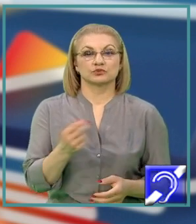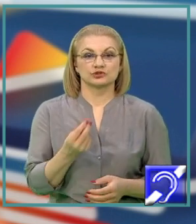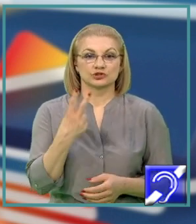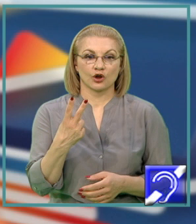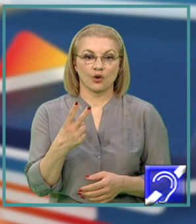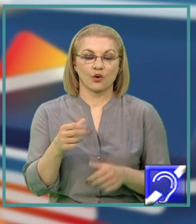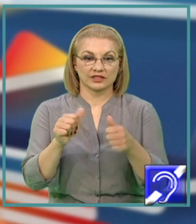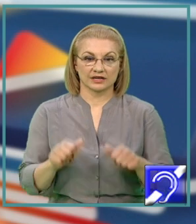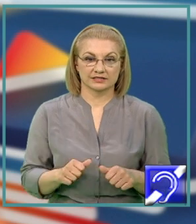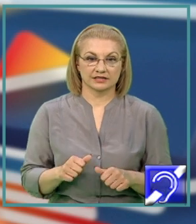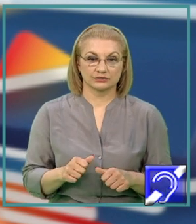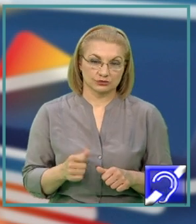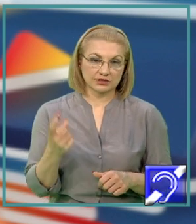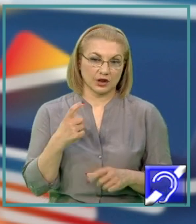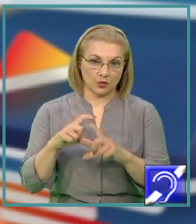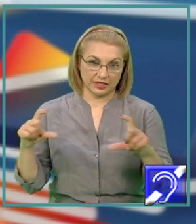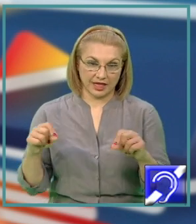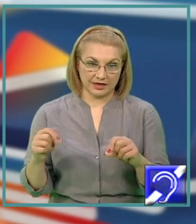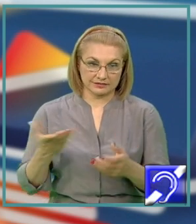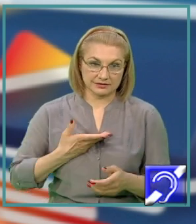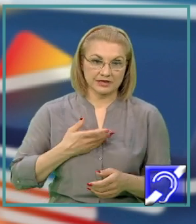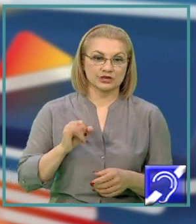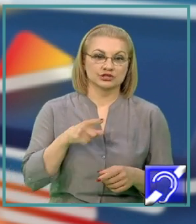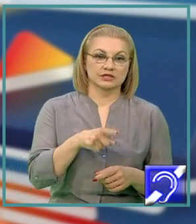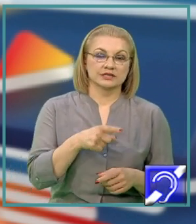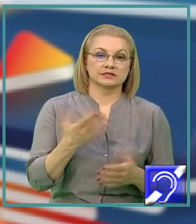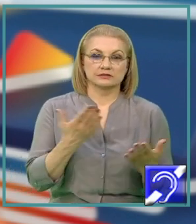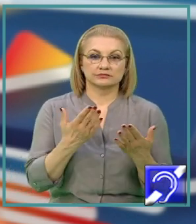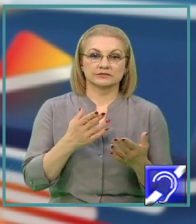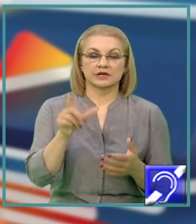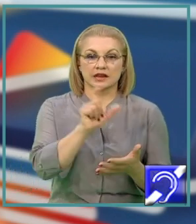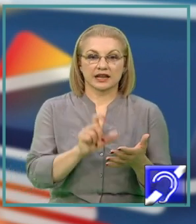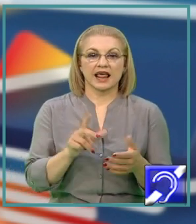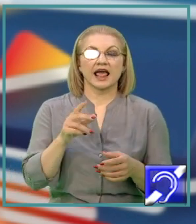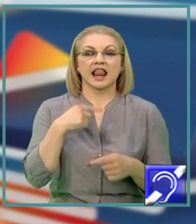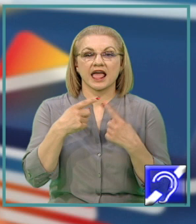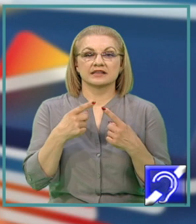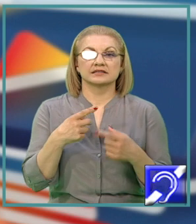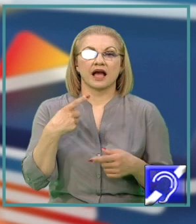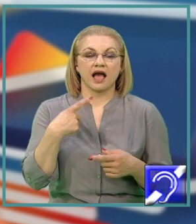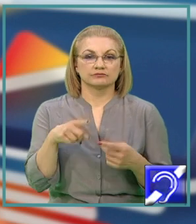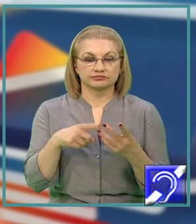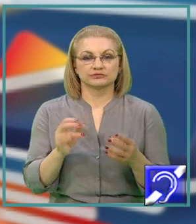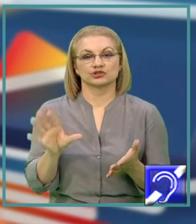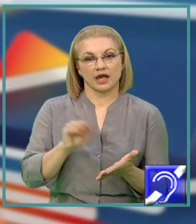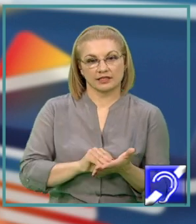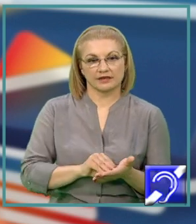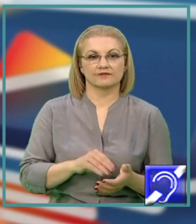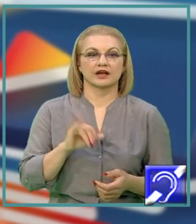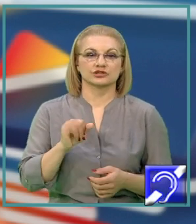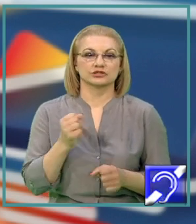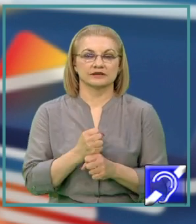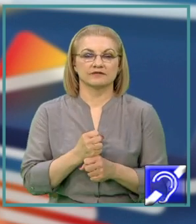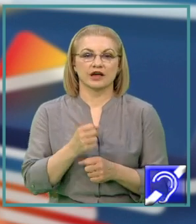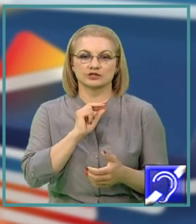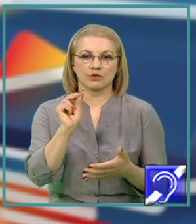raportându-ne la un text dat, să ne însușim un registru lexical adecvat și variat, să realizăm o compunere de minimum 150